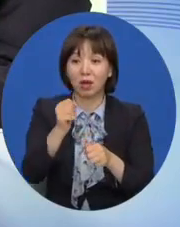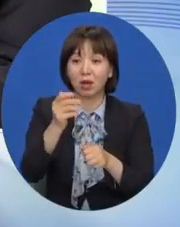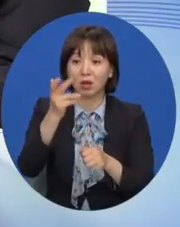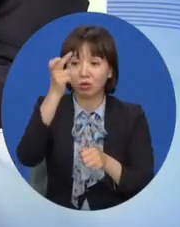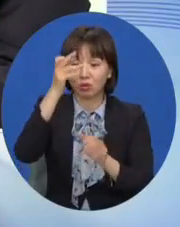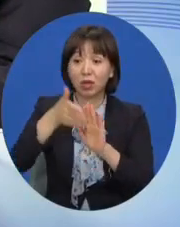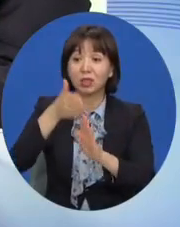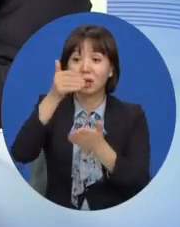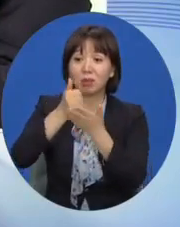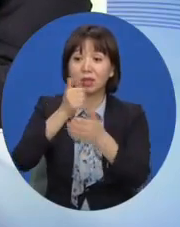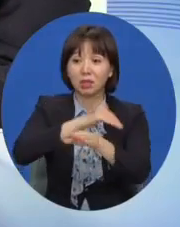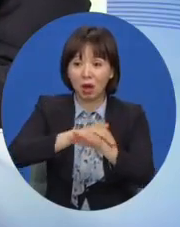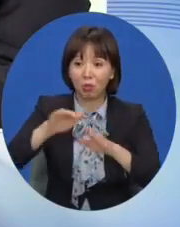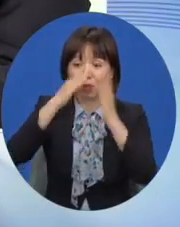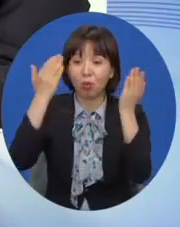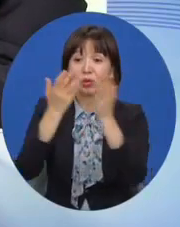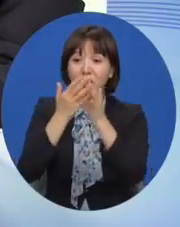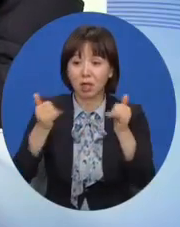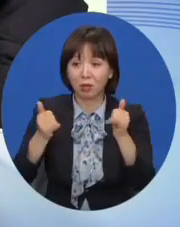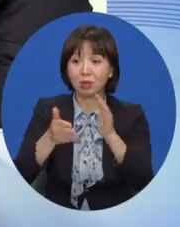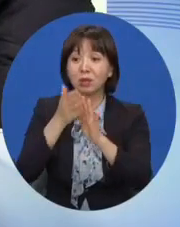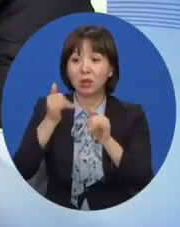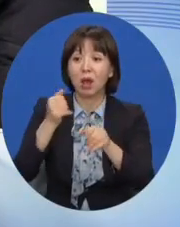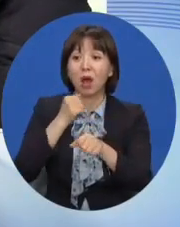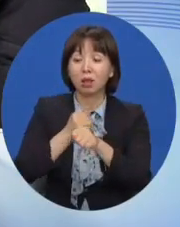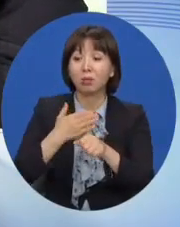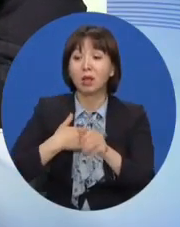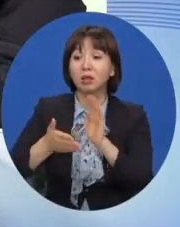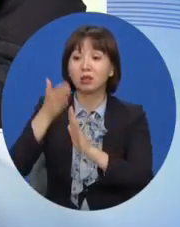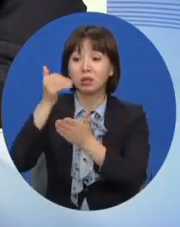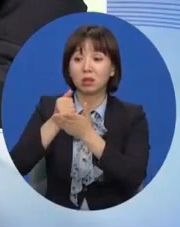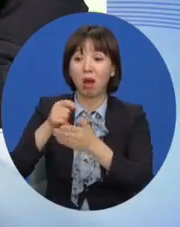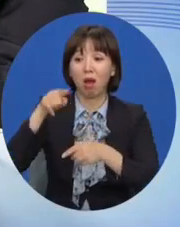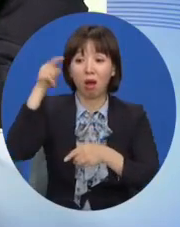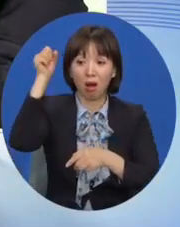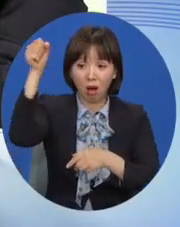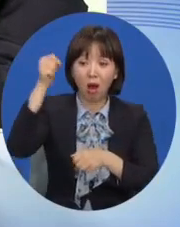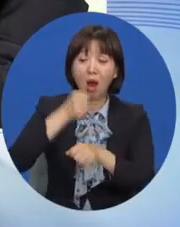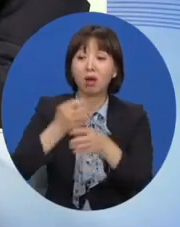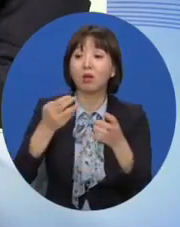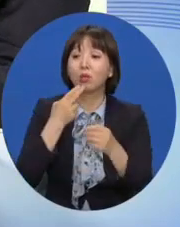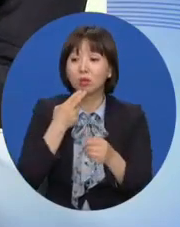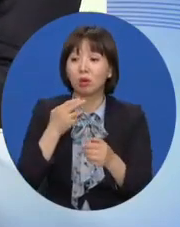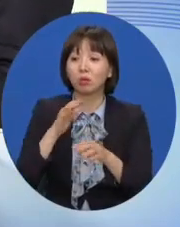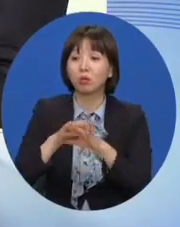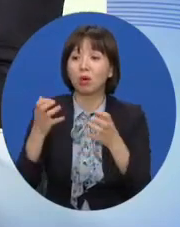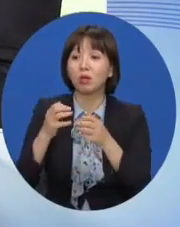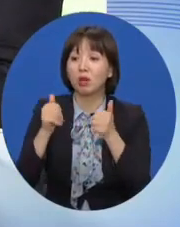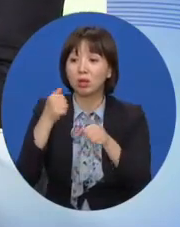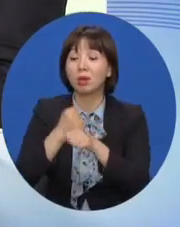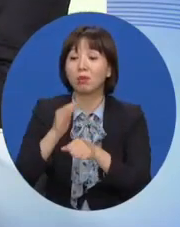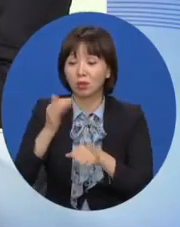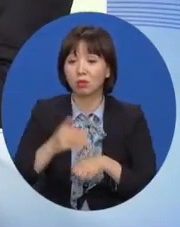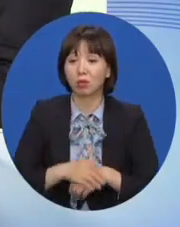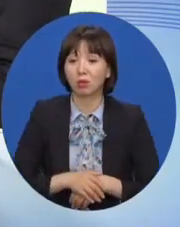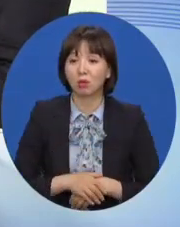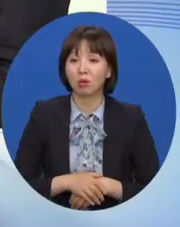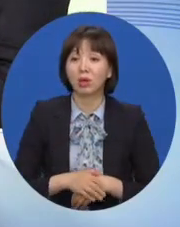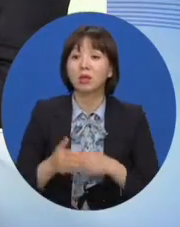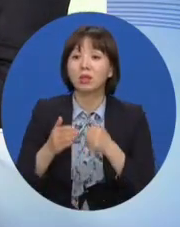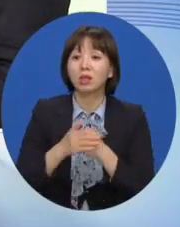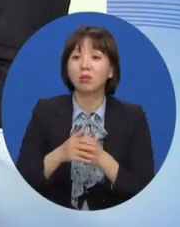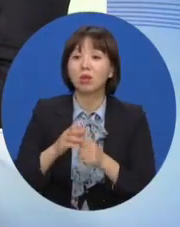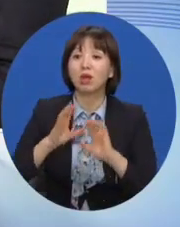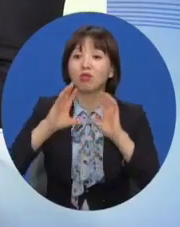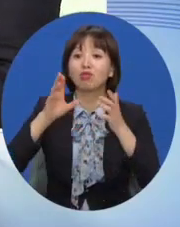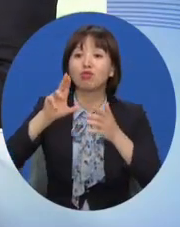잘하고 모든 일을 시민이 소득이 된다면 제가 시장 왜 나옵니까? 예? 너 협동 열심히 하면 되죠. 그런 상황 말씀해 보시죠. 그래서 국도비를